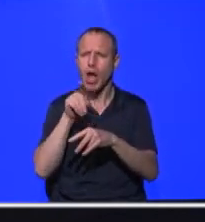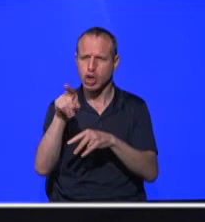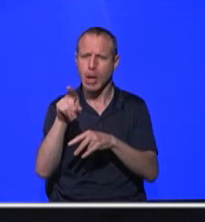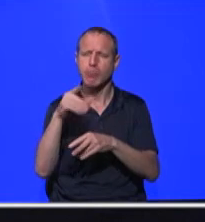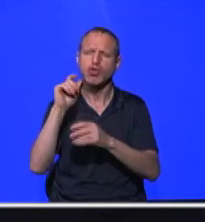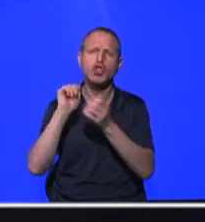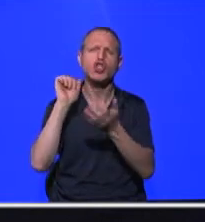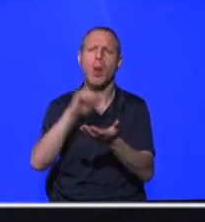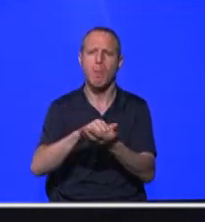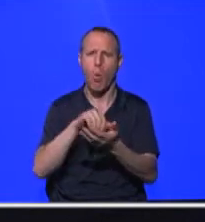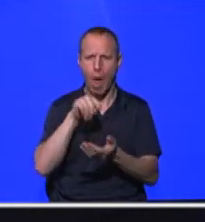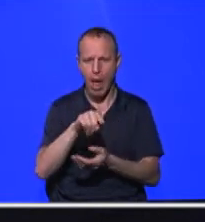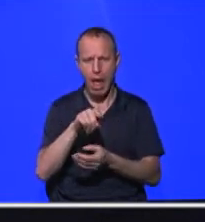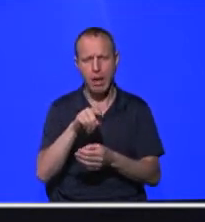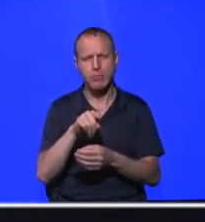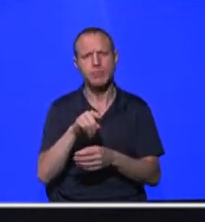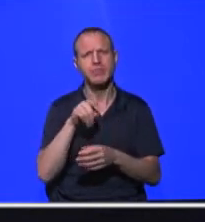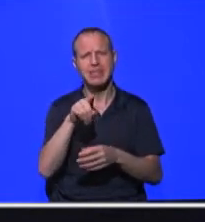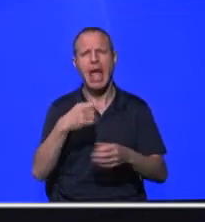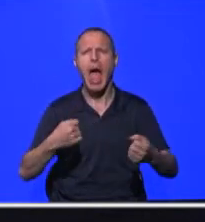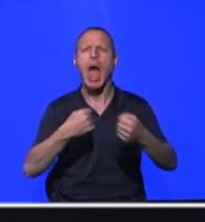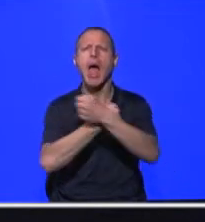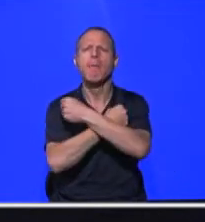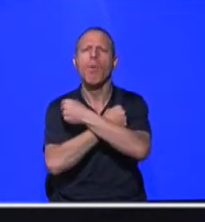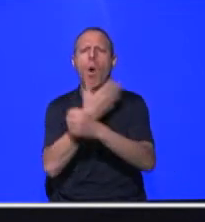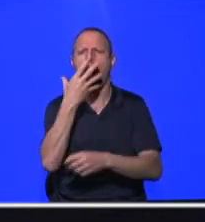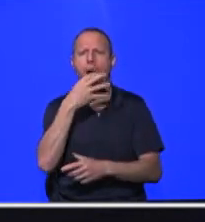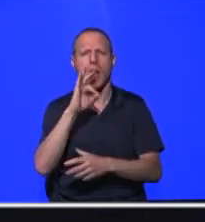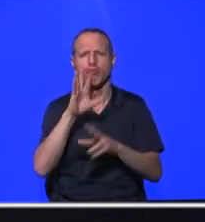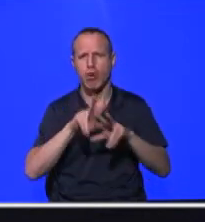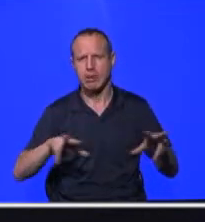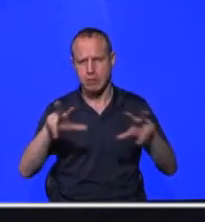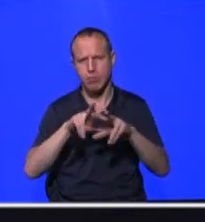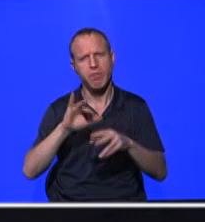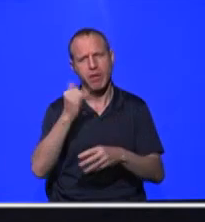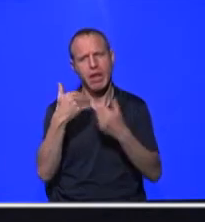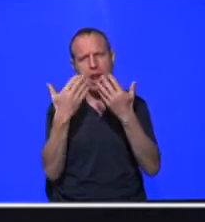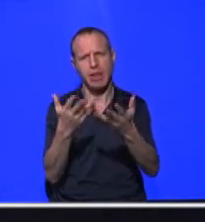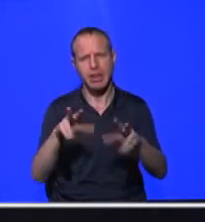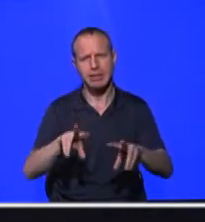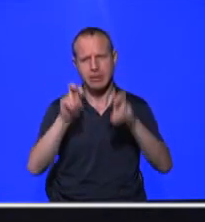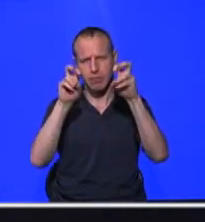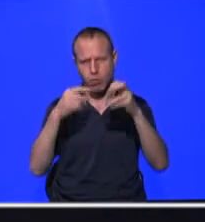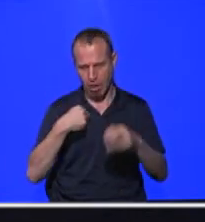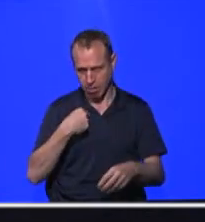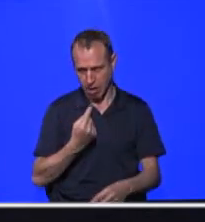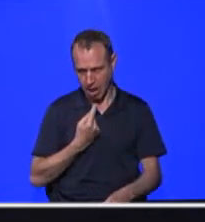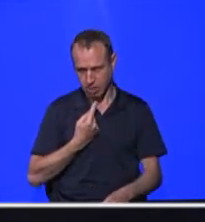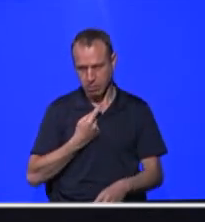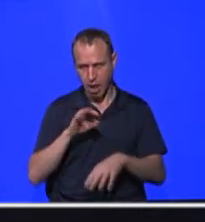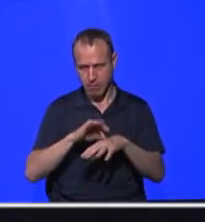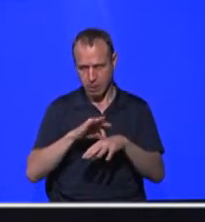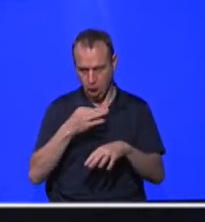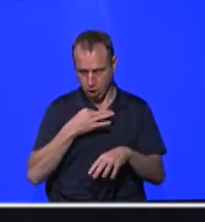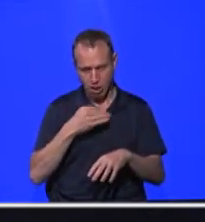היא בעצם החיבוק החם של הציבור בכן לתת הזדמנות. אני עצמי על הבשר שלי, אף אחד לא הצליח